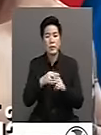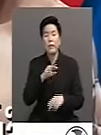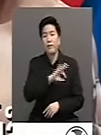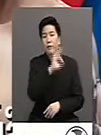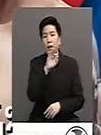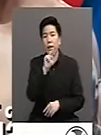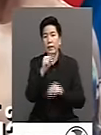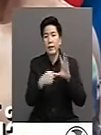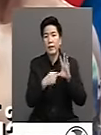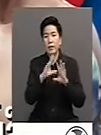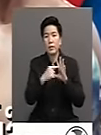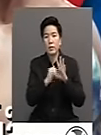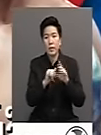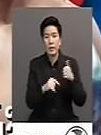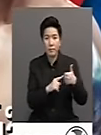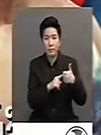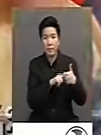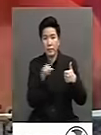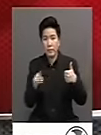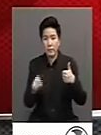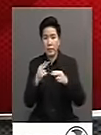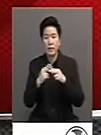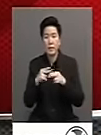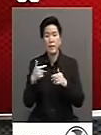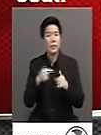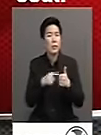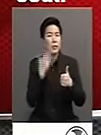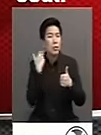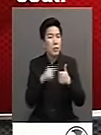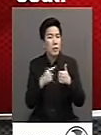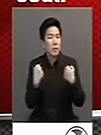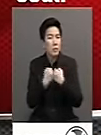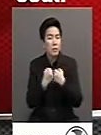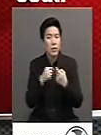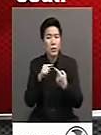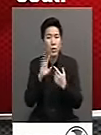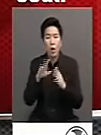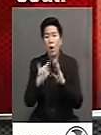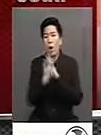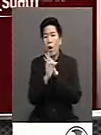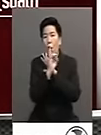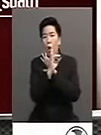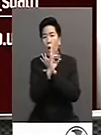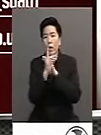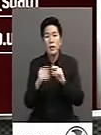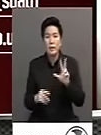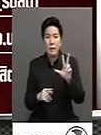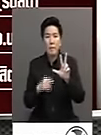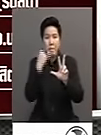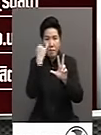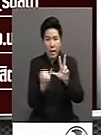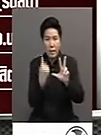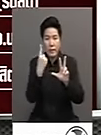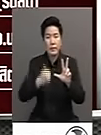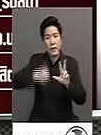งคลทรัพย์เจอกับจักรนรงเล็กต่อเทวินฟ้านำชัยปอมงคลทรัพย์มวยจากพนมไพรจังหวัดร้อยเอ็ด3ไฟต์หลักสุดแพ้1